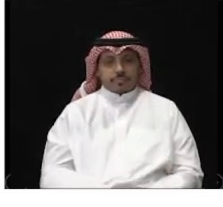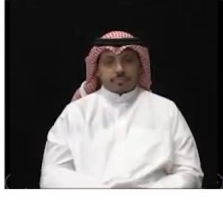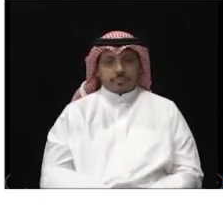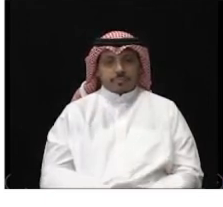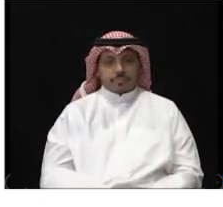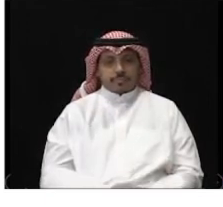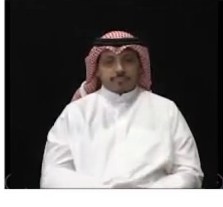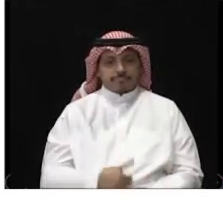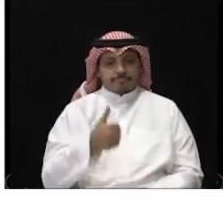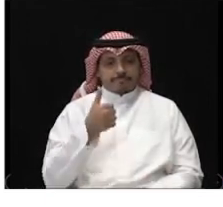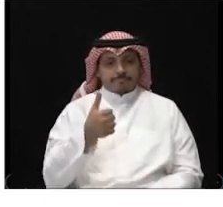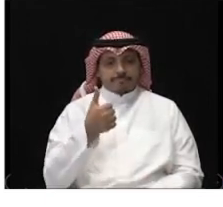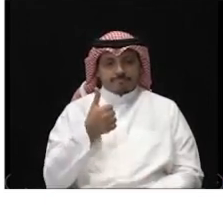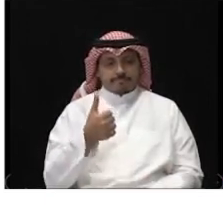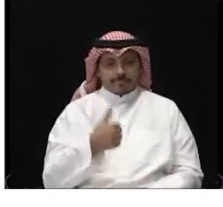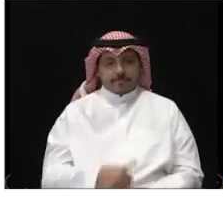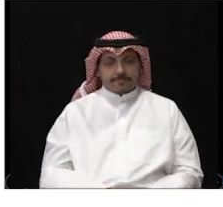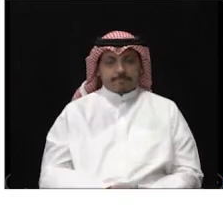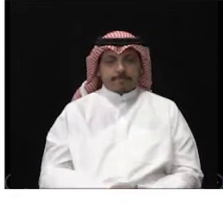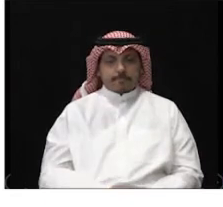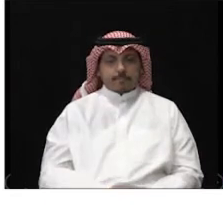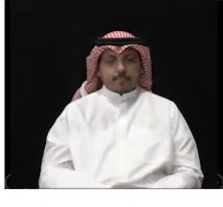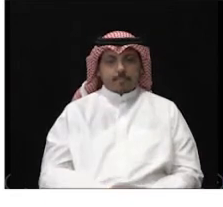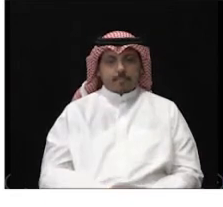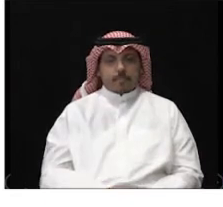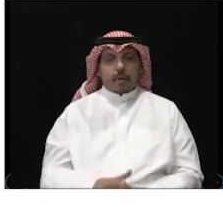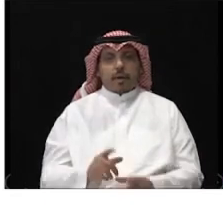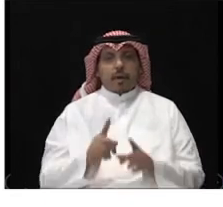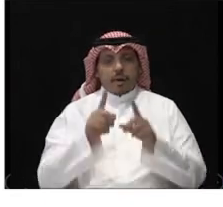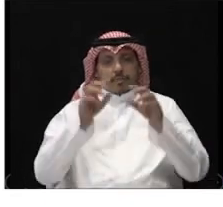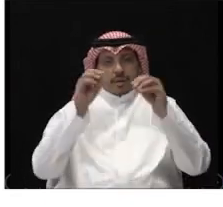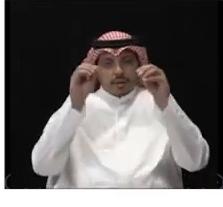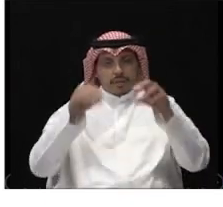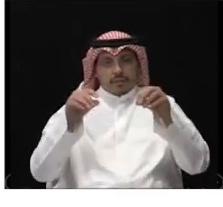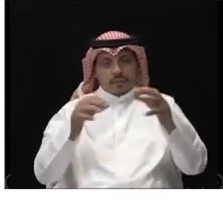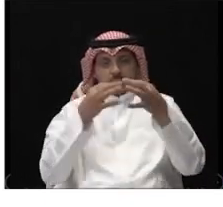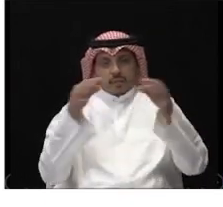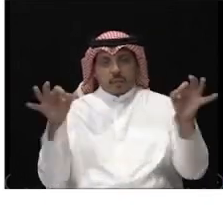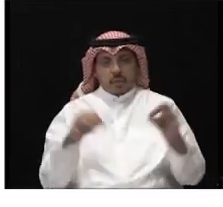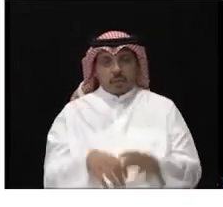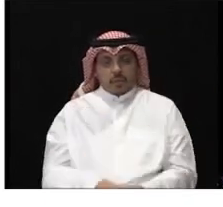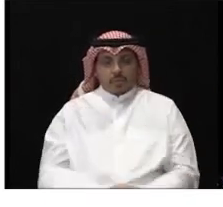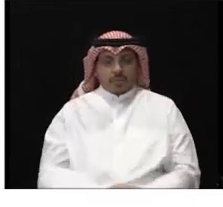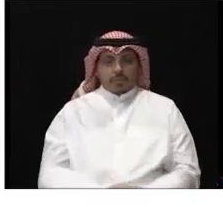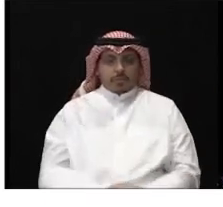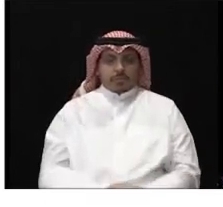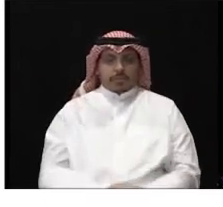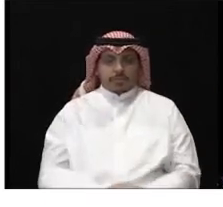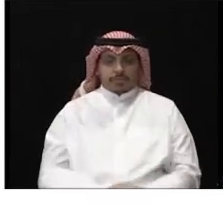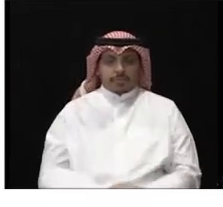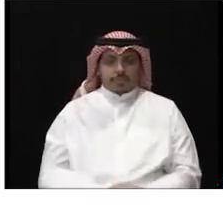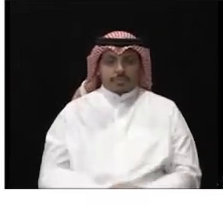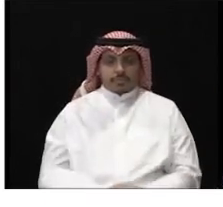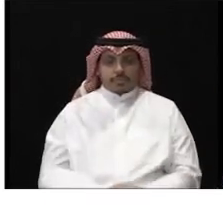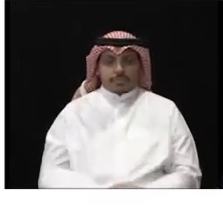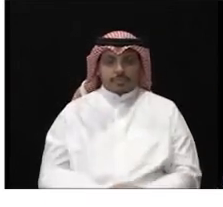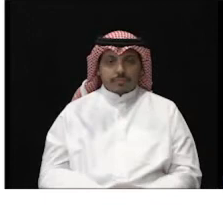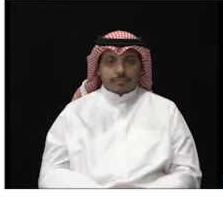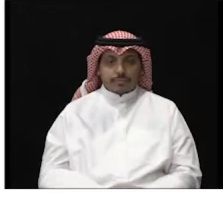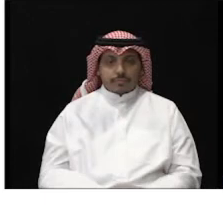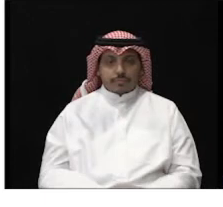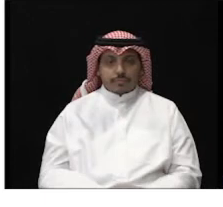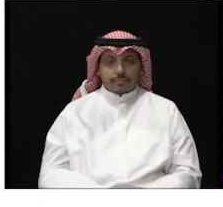جميل جميل، أحسنتم، بارك الله فيكم، رائع جدا. نقرأ الآن بعض